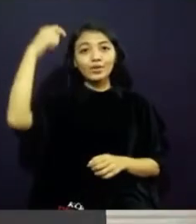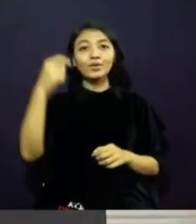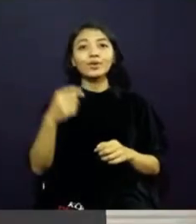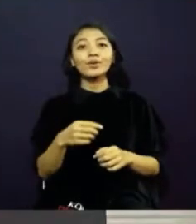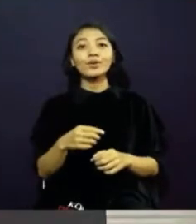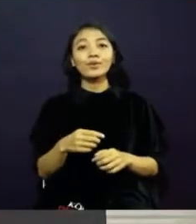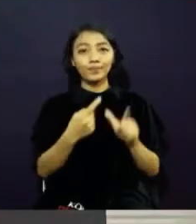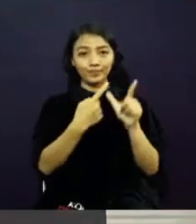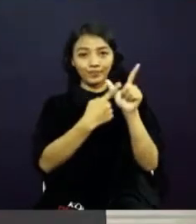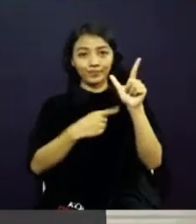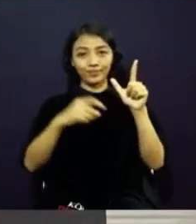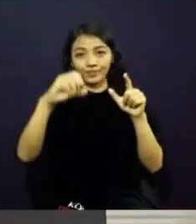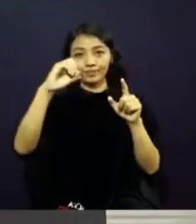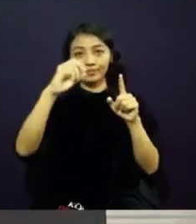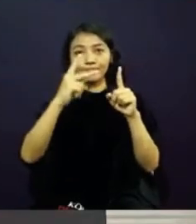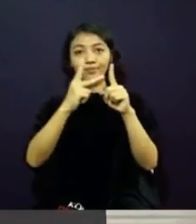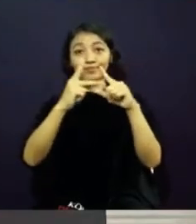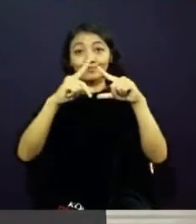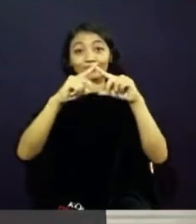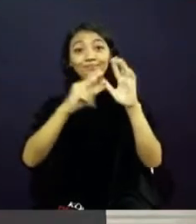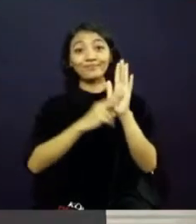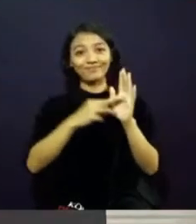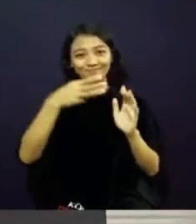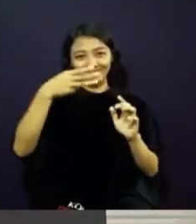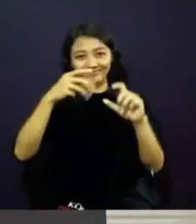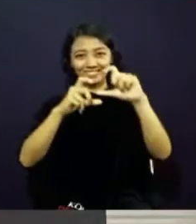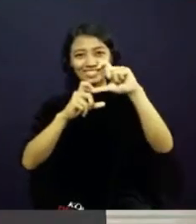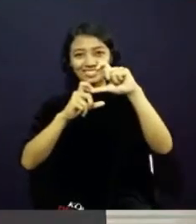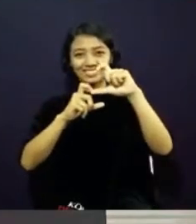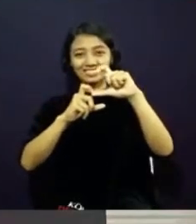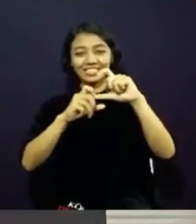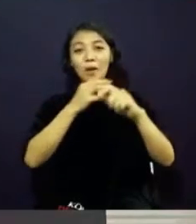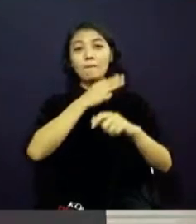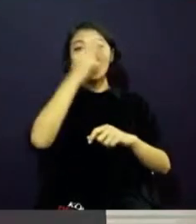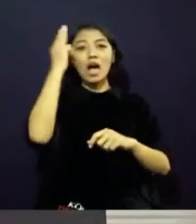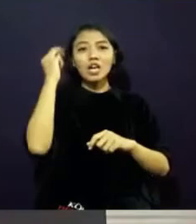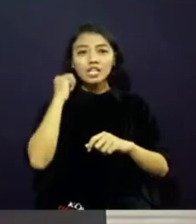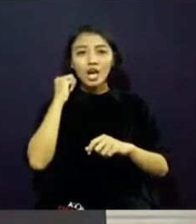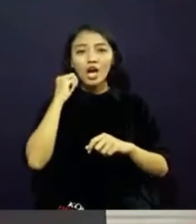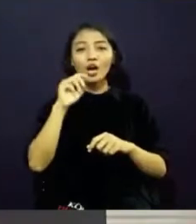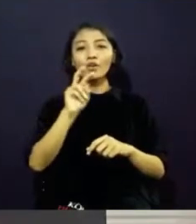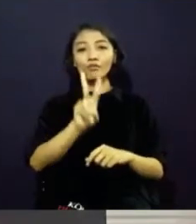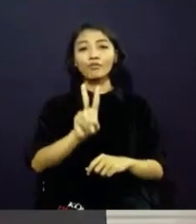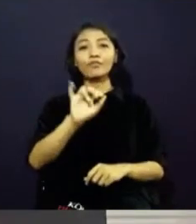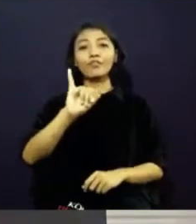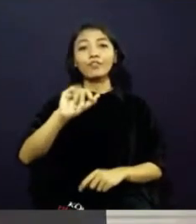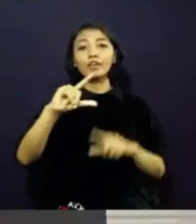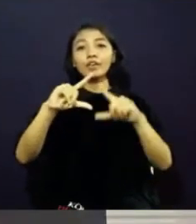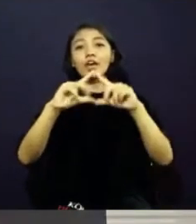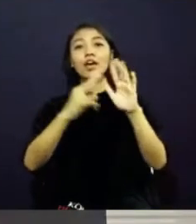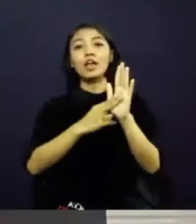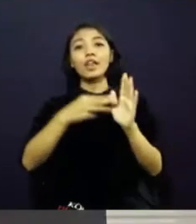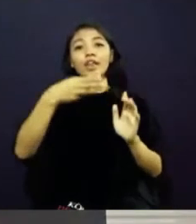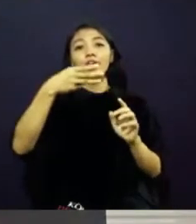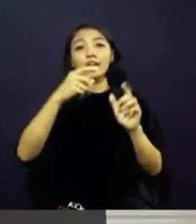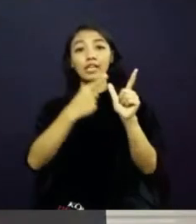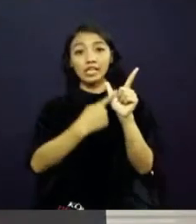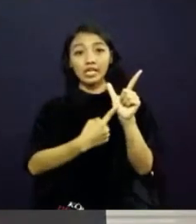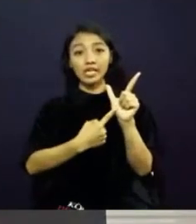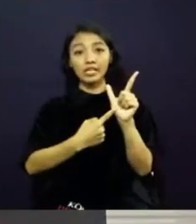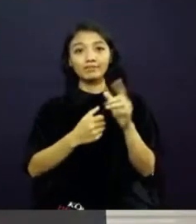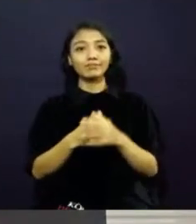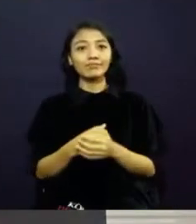Santo Yohanes Maria vianney yang mengatakan bahwa malaikat pun Bunda Maria pun tidak bisa